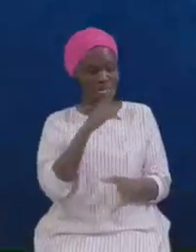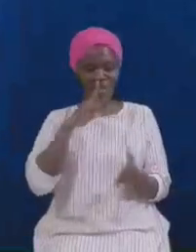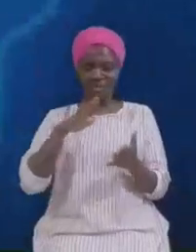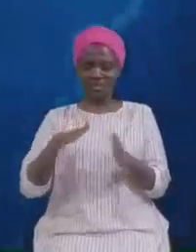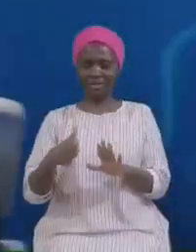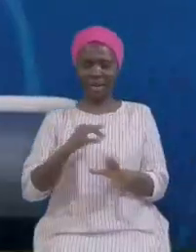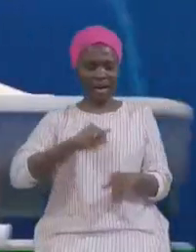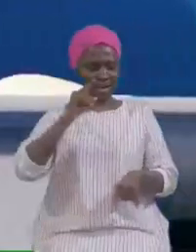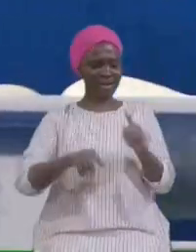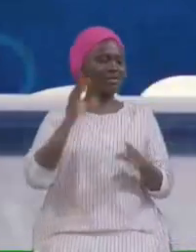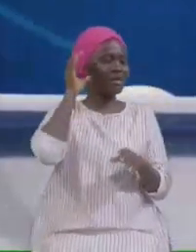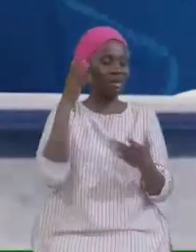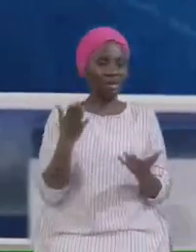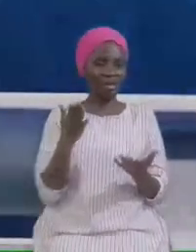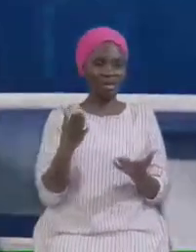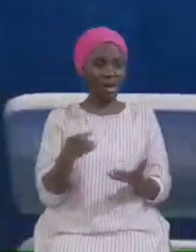mortes, tu n'arrives plus à entendre.